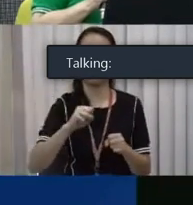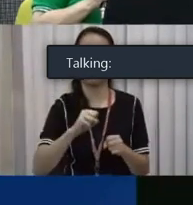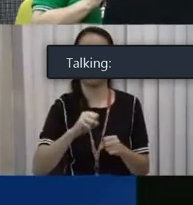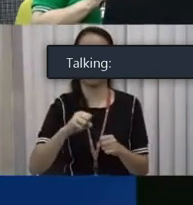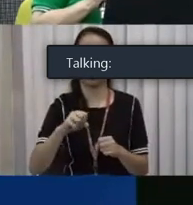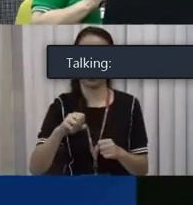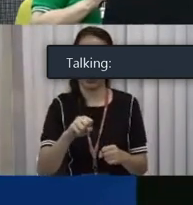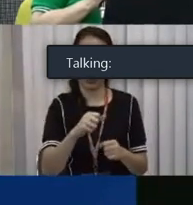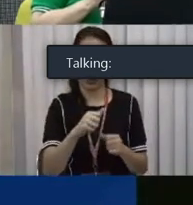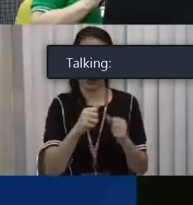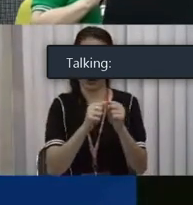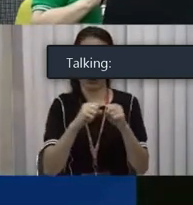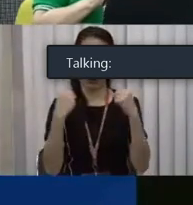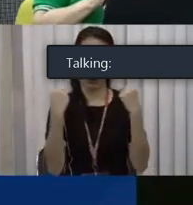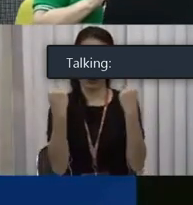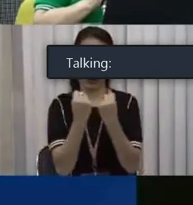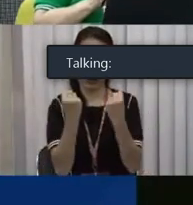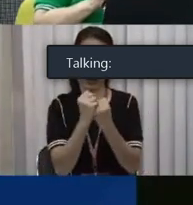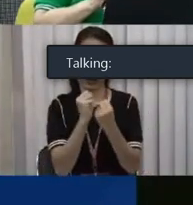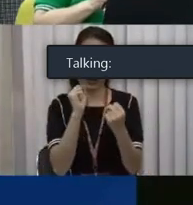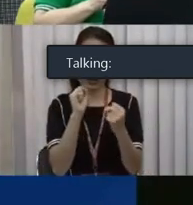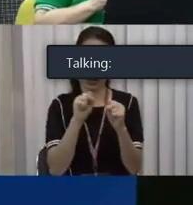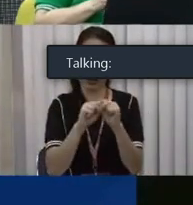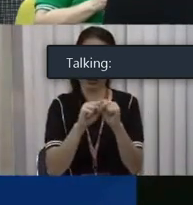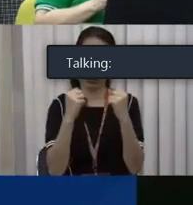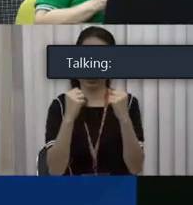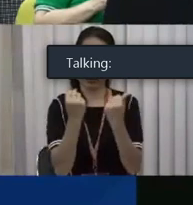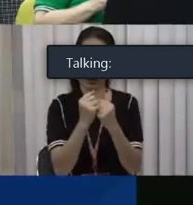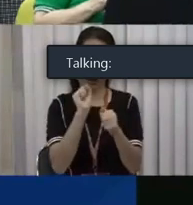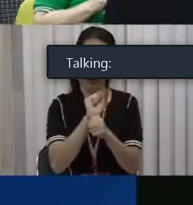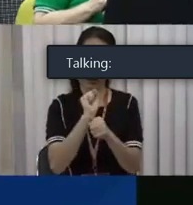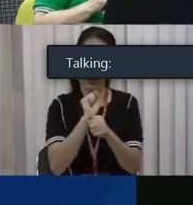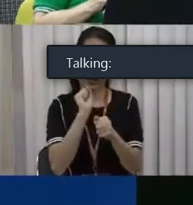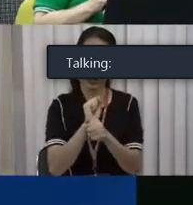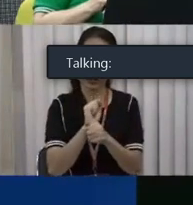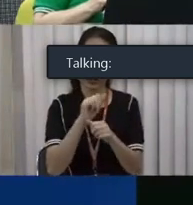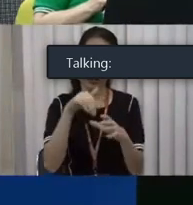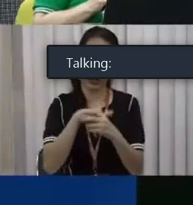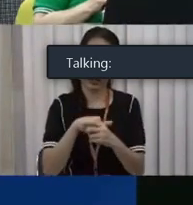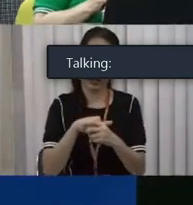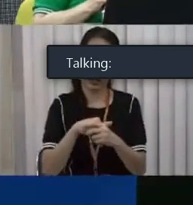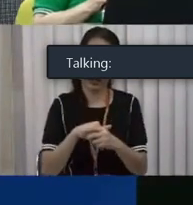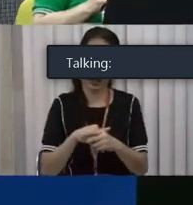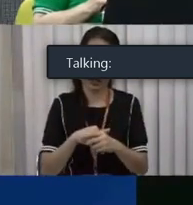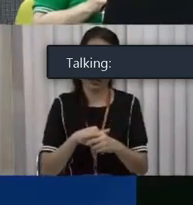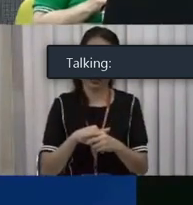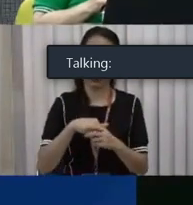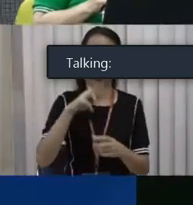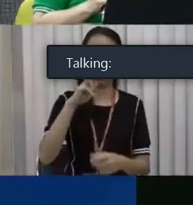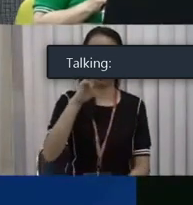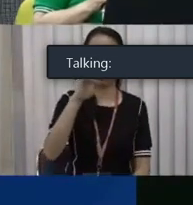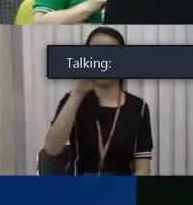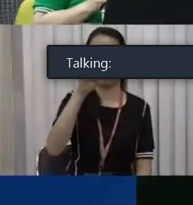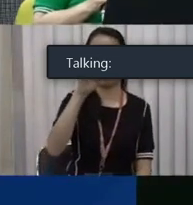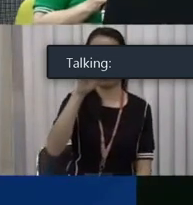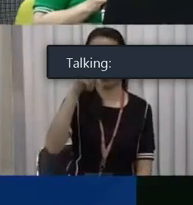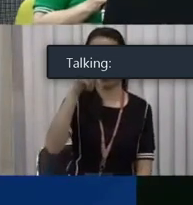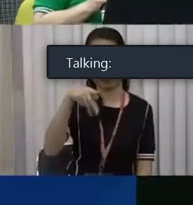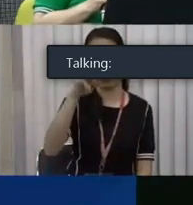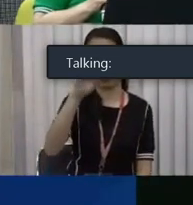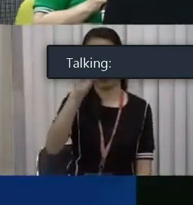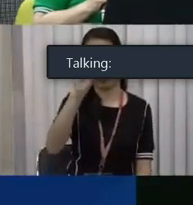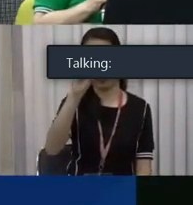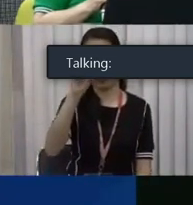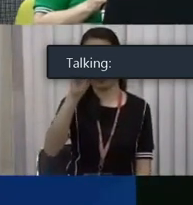any operation sa ato ang reproductive organs. So, naa siya 2 months